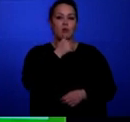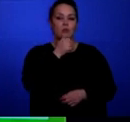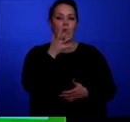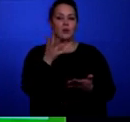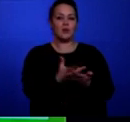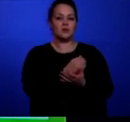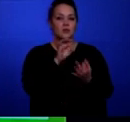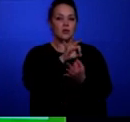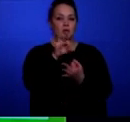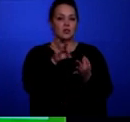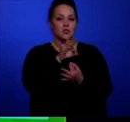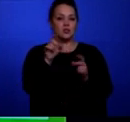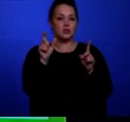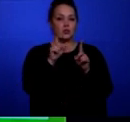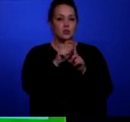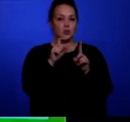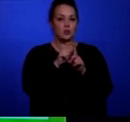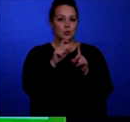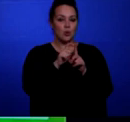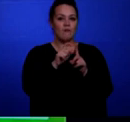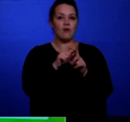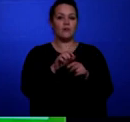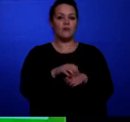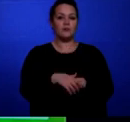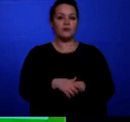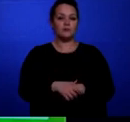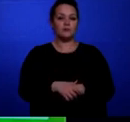слово среди этих картинок.